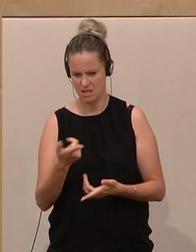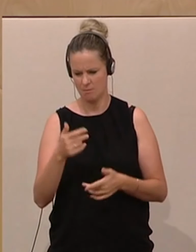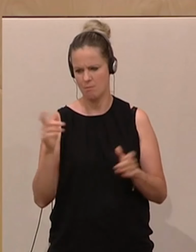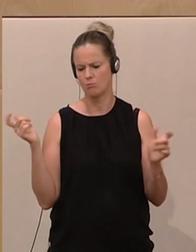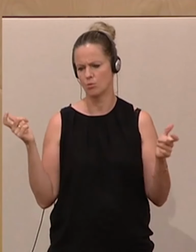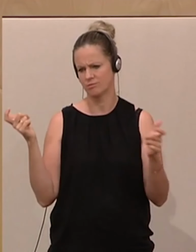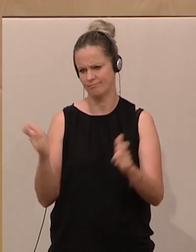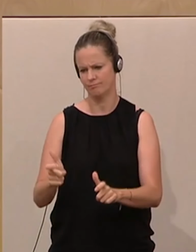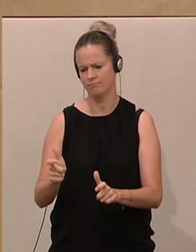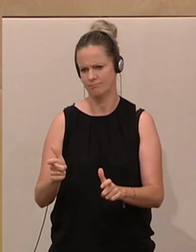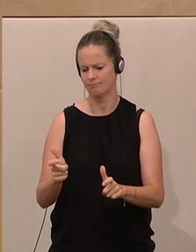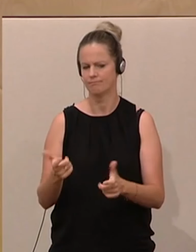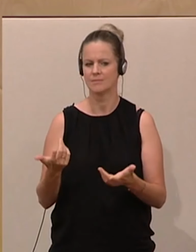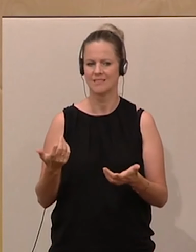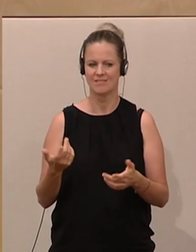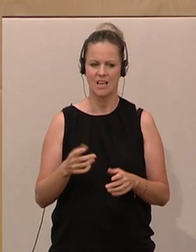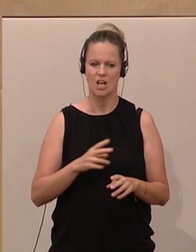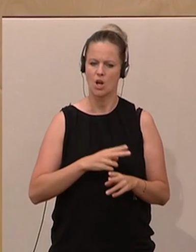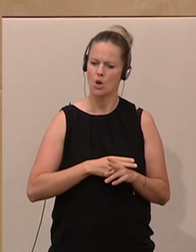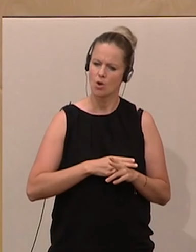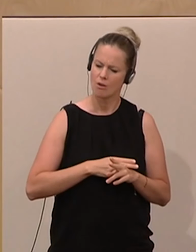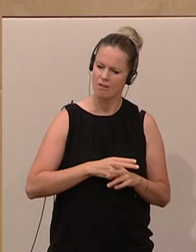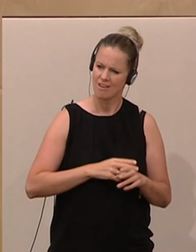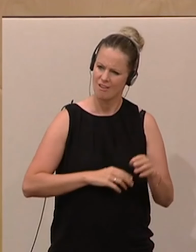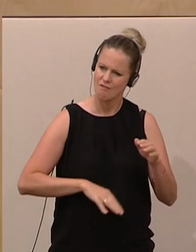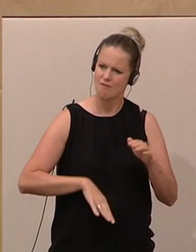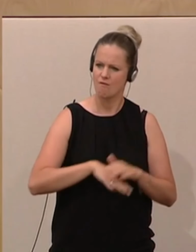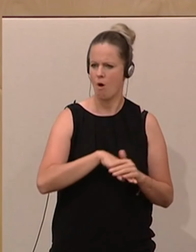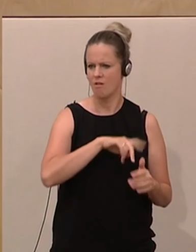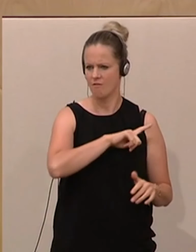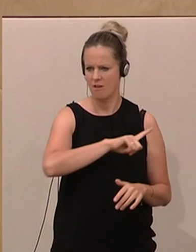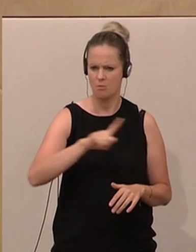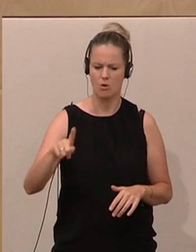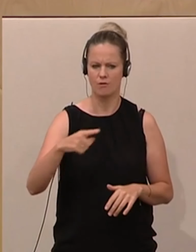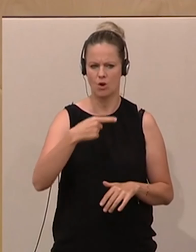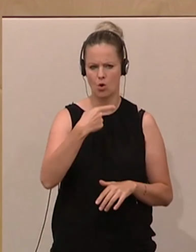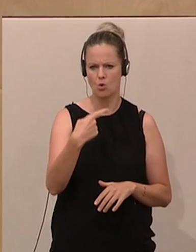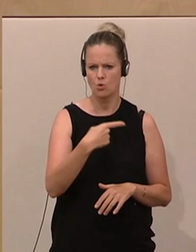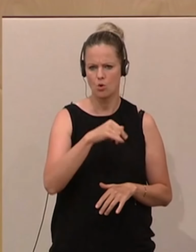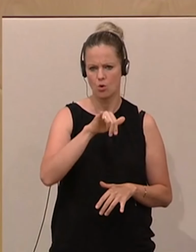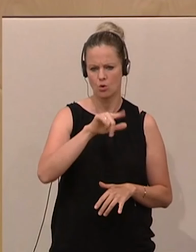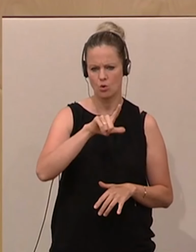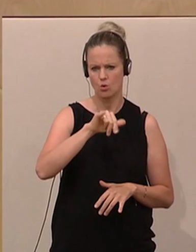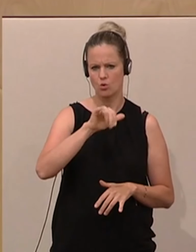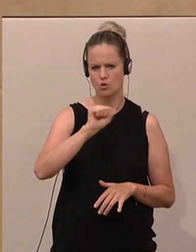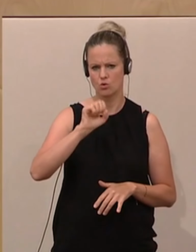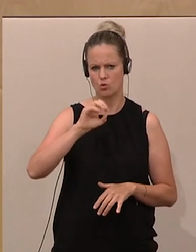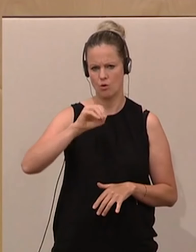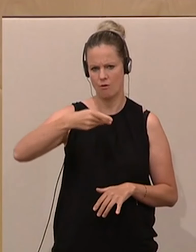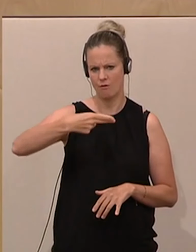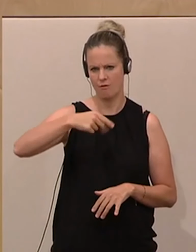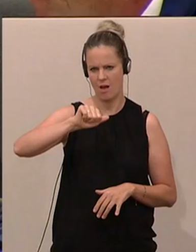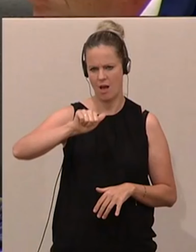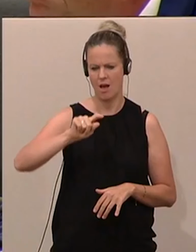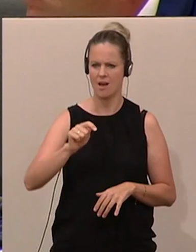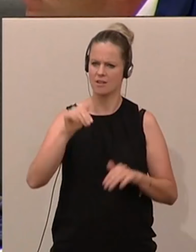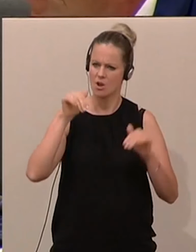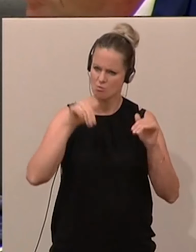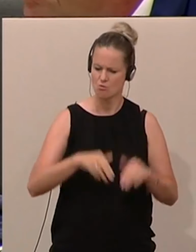und das totalverbot von glyphosat herzustellen um unsere lebensgrundlagen zu sichern